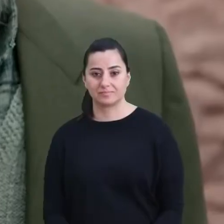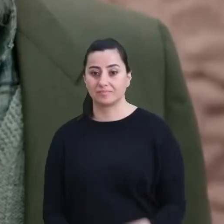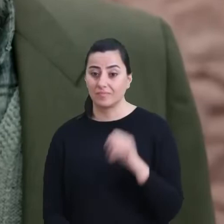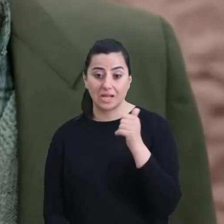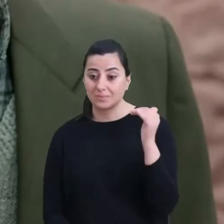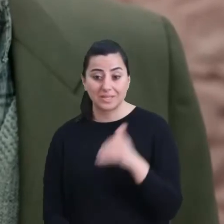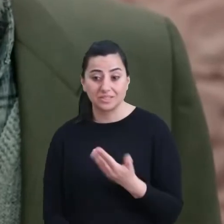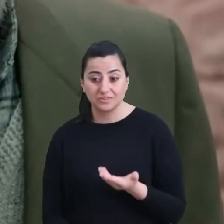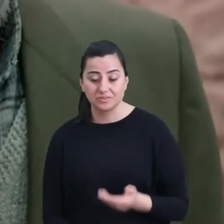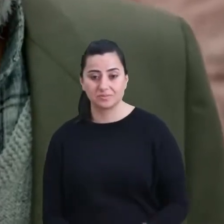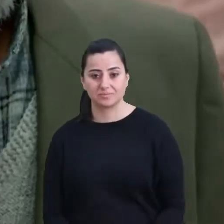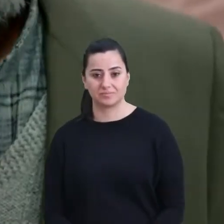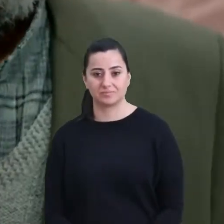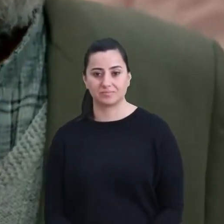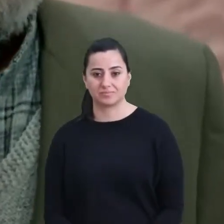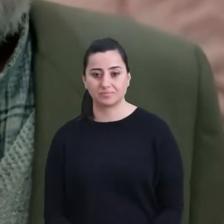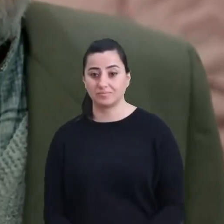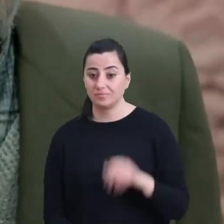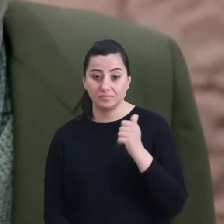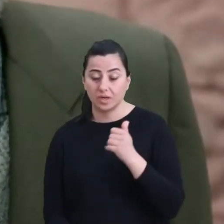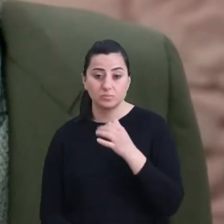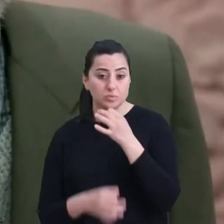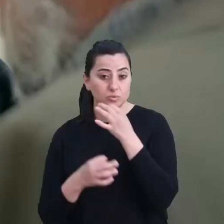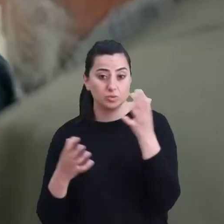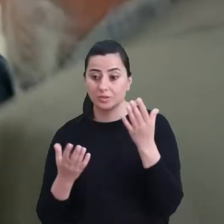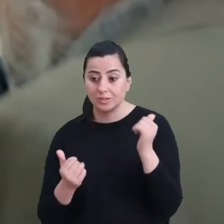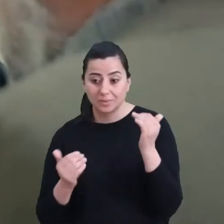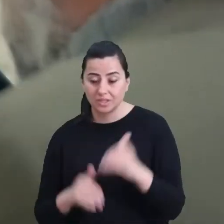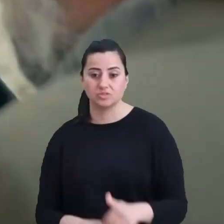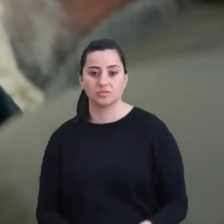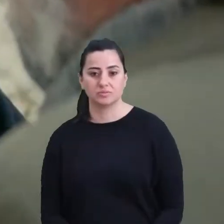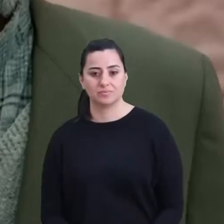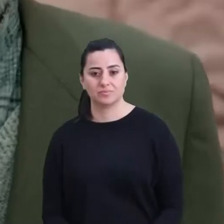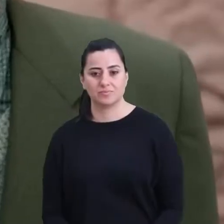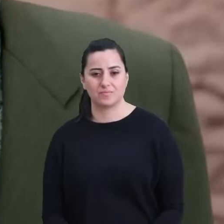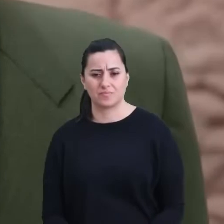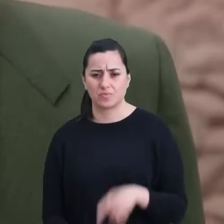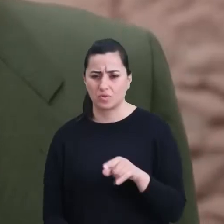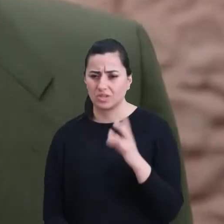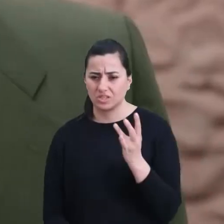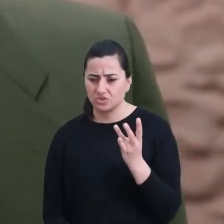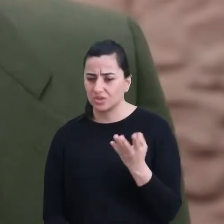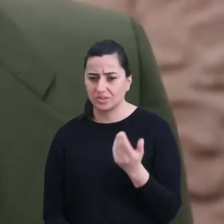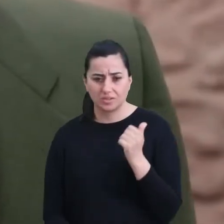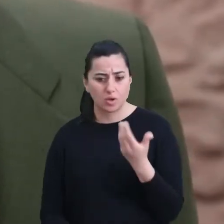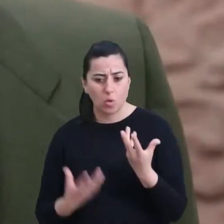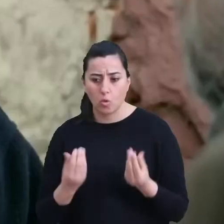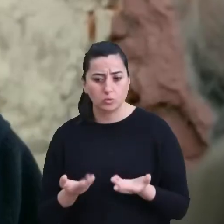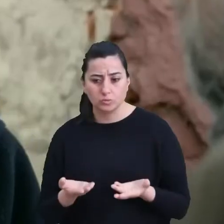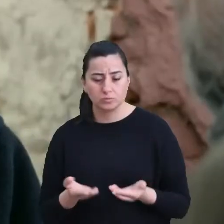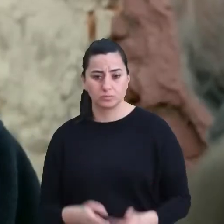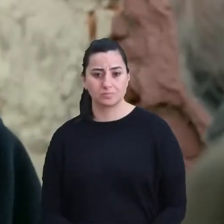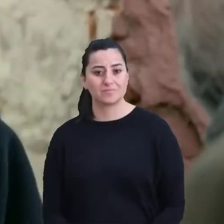Ne zaman geleceksiniz? Ne zaman duyuracaksınız millete? Bu nişan müşan işleri ne olacak